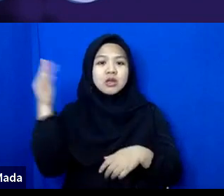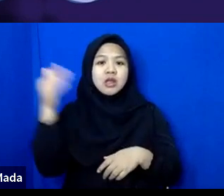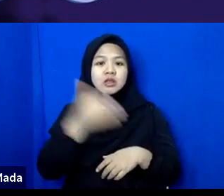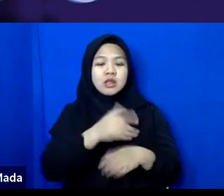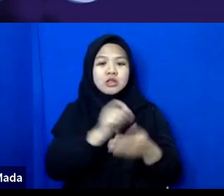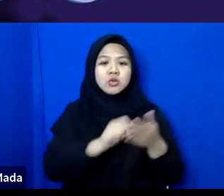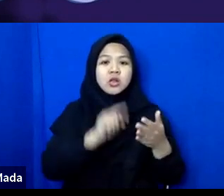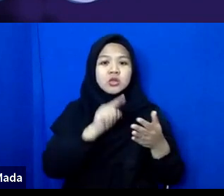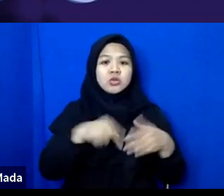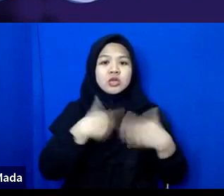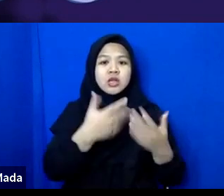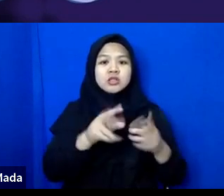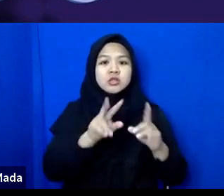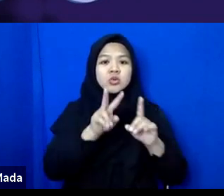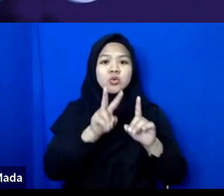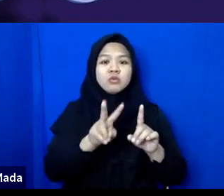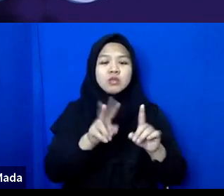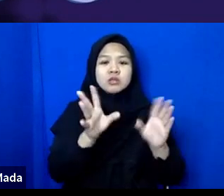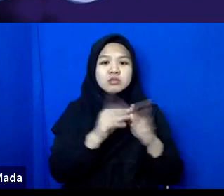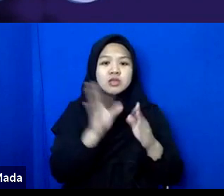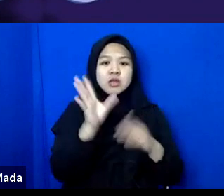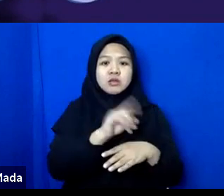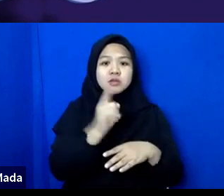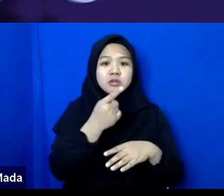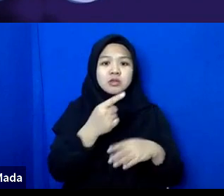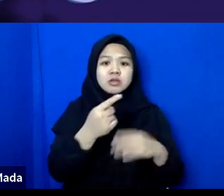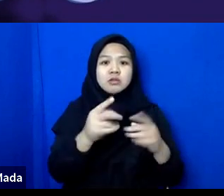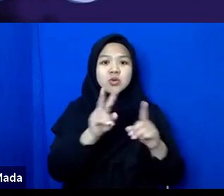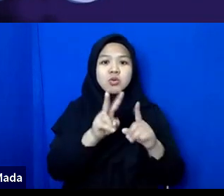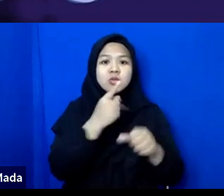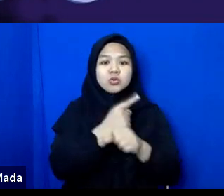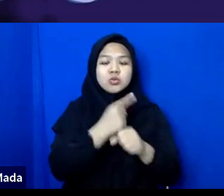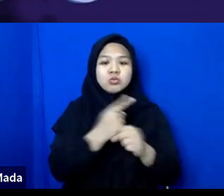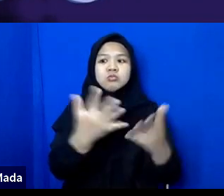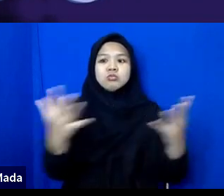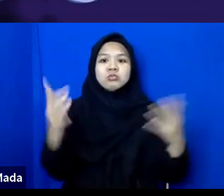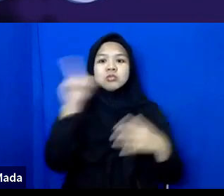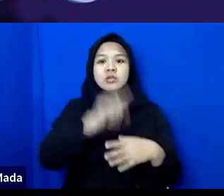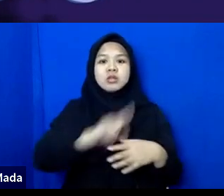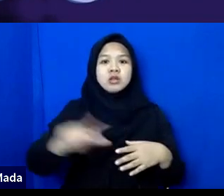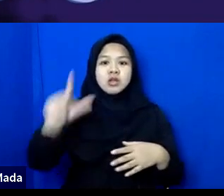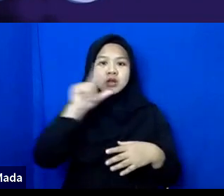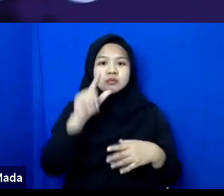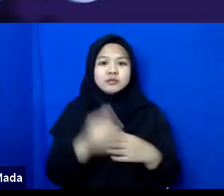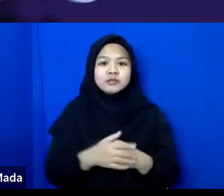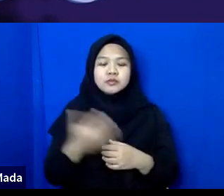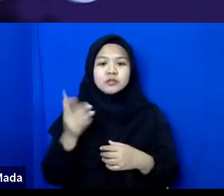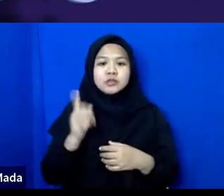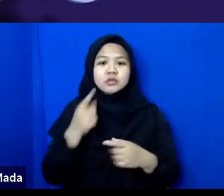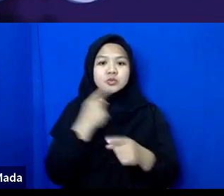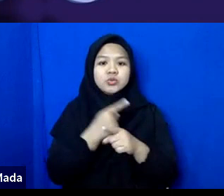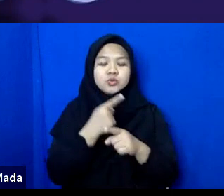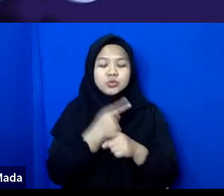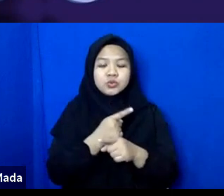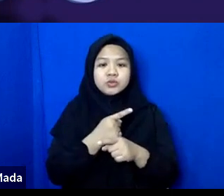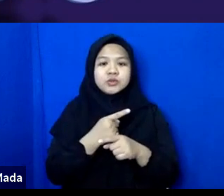ke sekolah itu dikasih 12 jadi ada meeting hari pertama dengan 12 guru disitulah ngapa jadi apa namanya ada guru